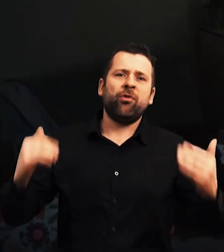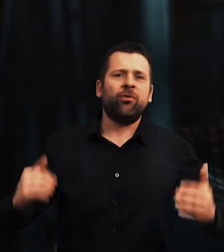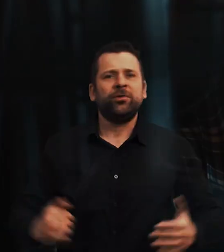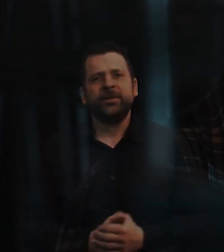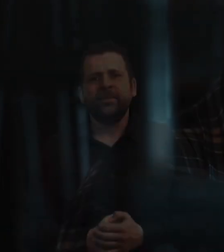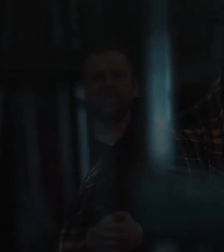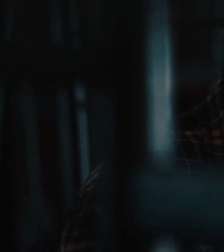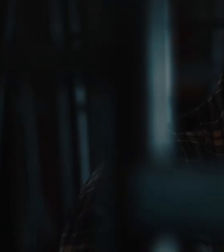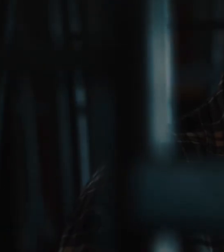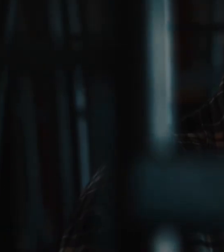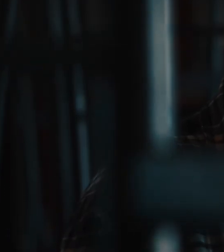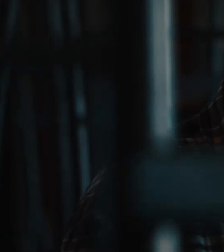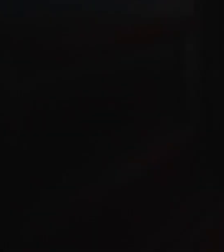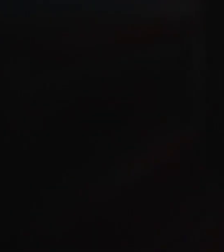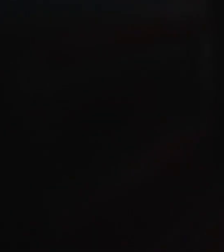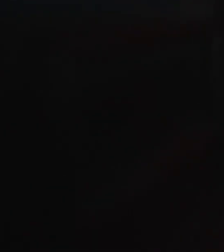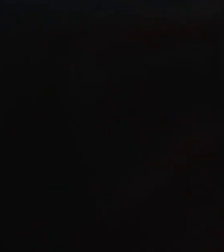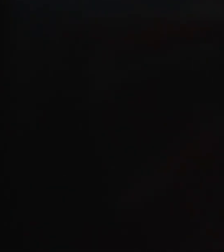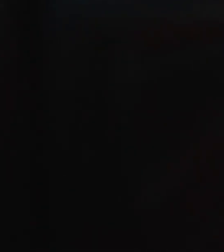bylo dost.